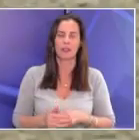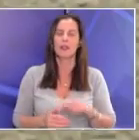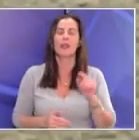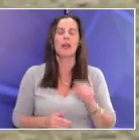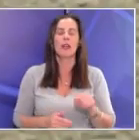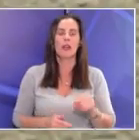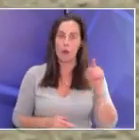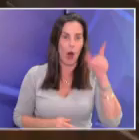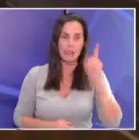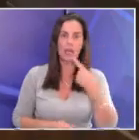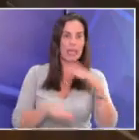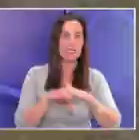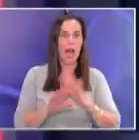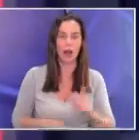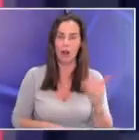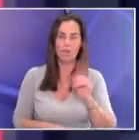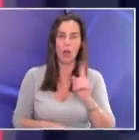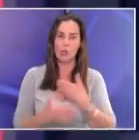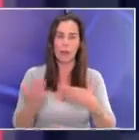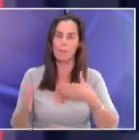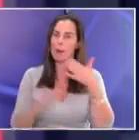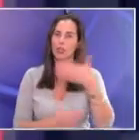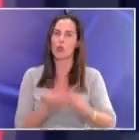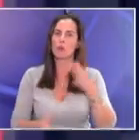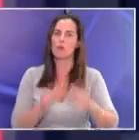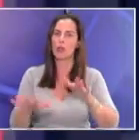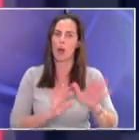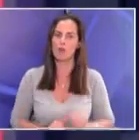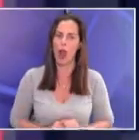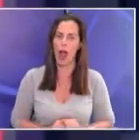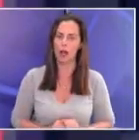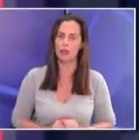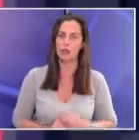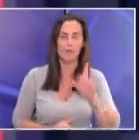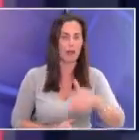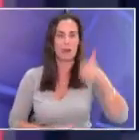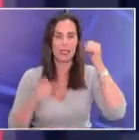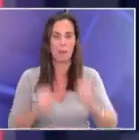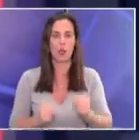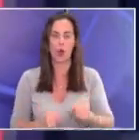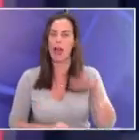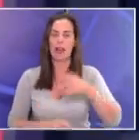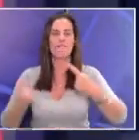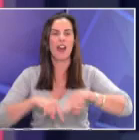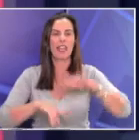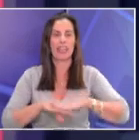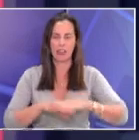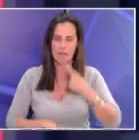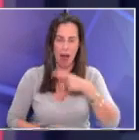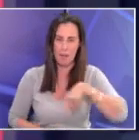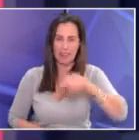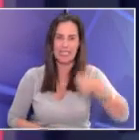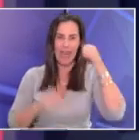לסקסיסטיות, והוא היה צריך להתנצל על זה, ולא לחינם פניתי גם ליועץ המשפטי לממשלה, וגם לשר הביטחון, וגם לוועדת האתיקה, ואמרתי